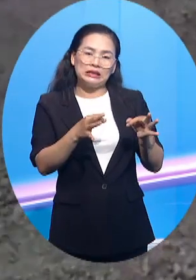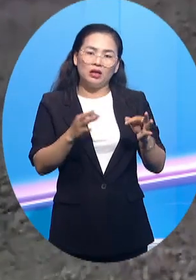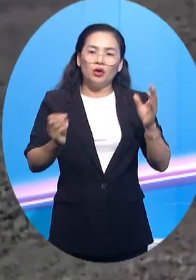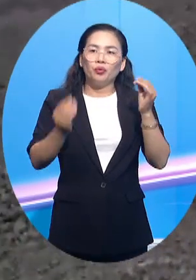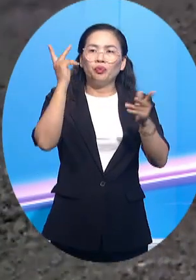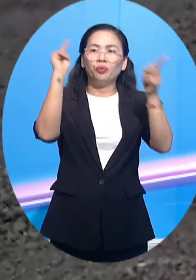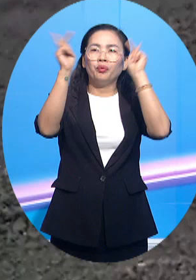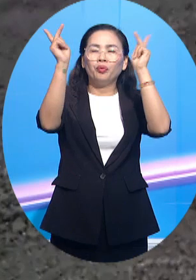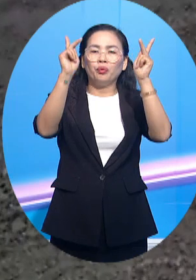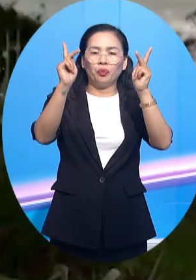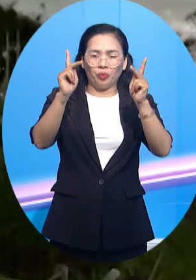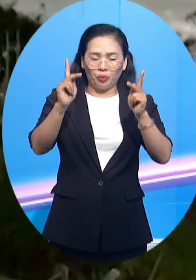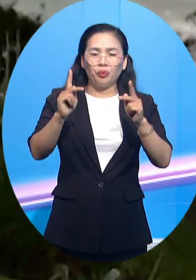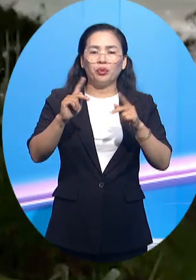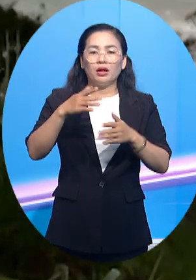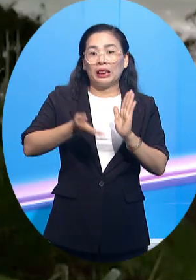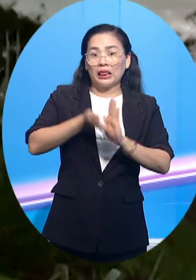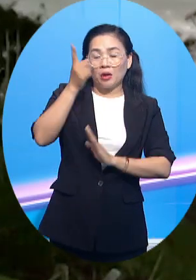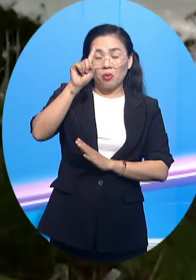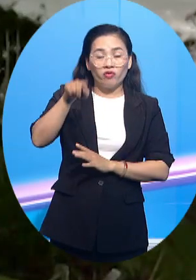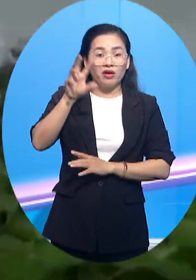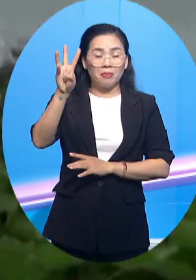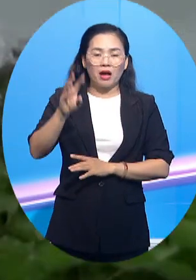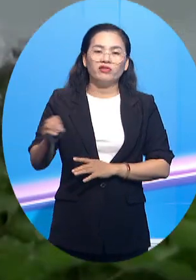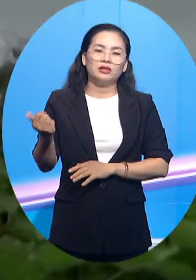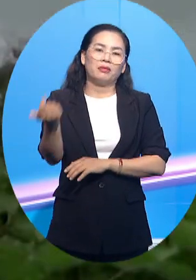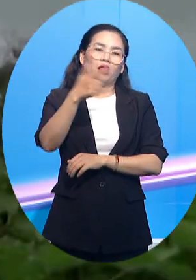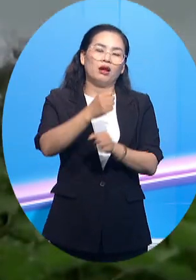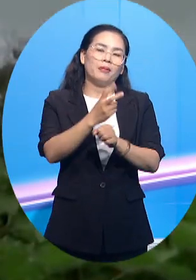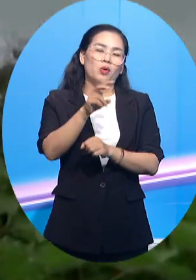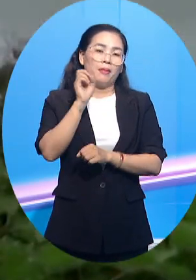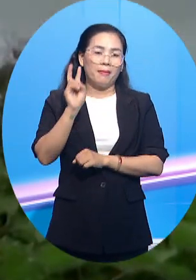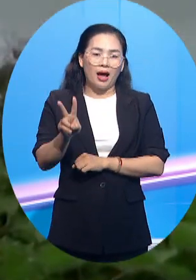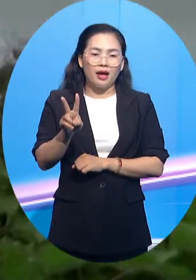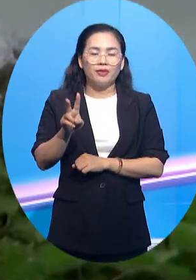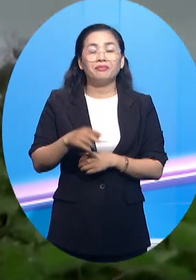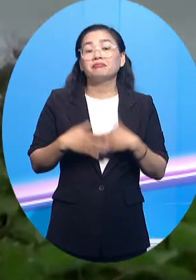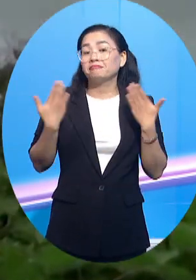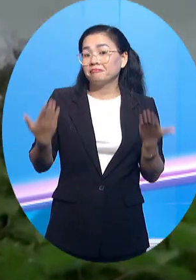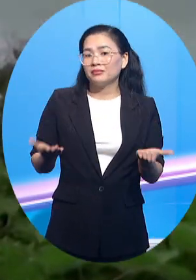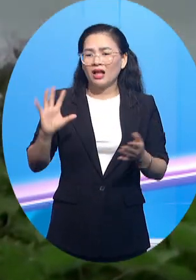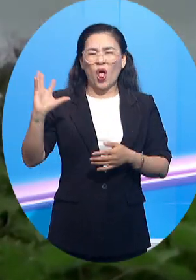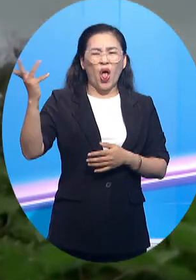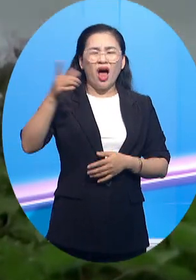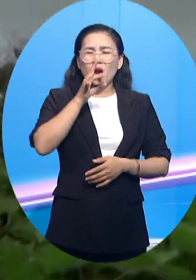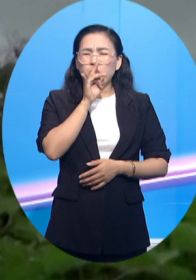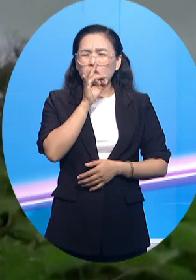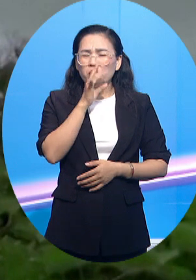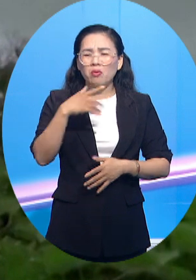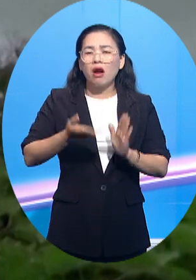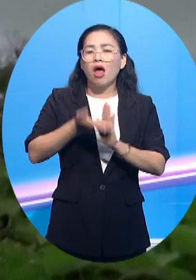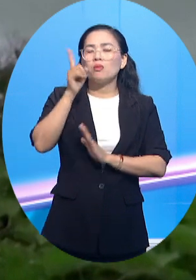kính toàn cầu năm 2023 tăng 1,3 so với năm 2022 hiện nay trái đất đã nóng lên khoảng